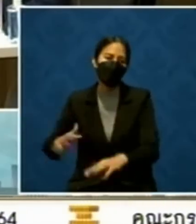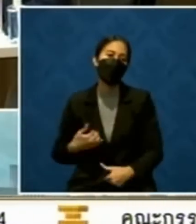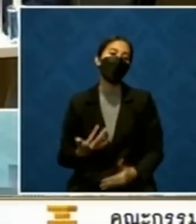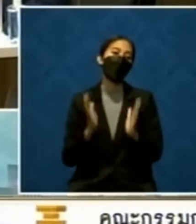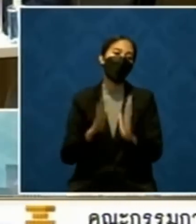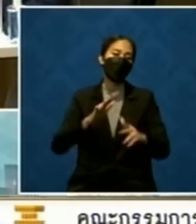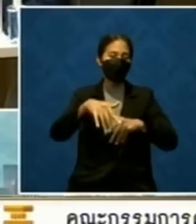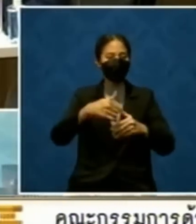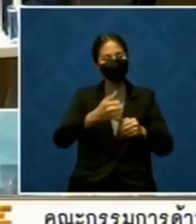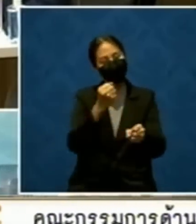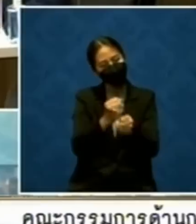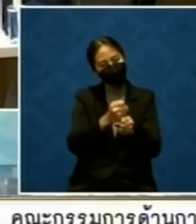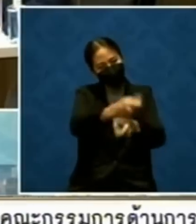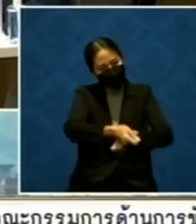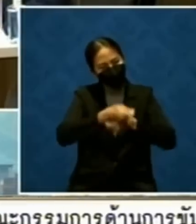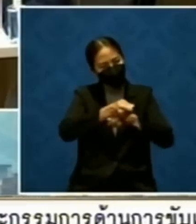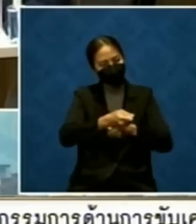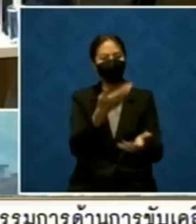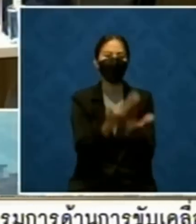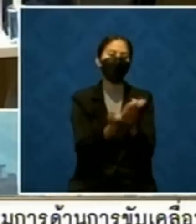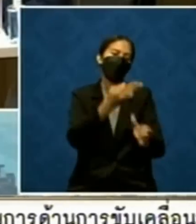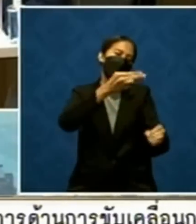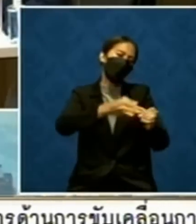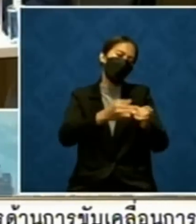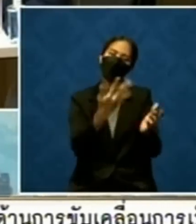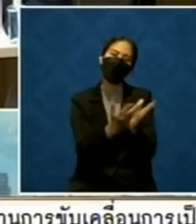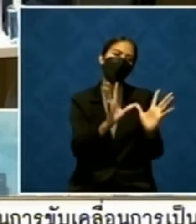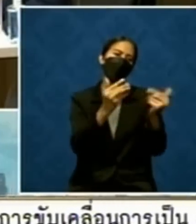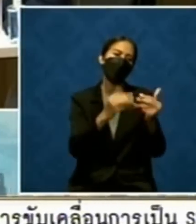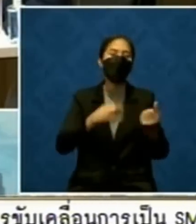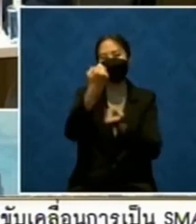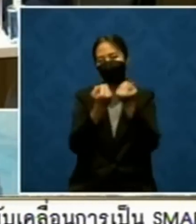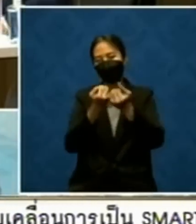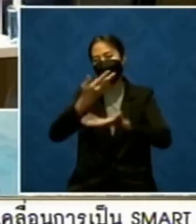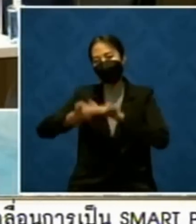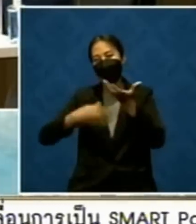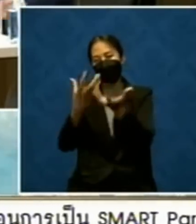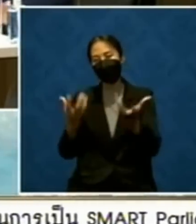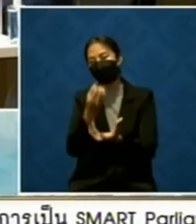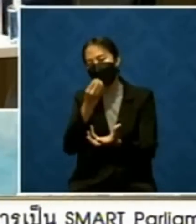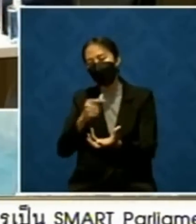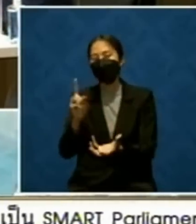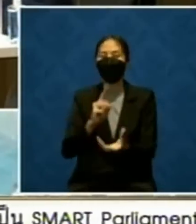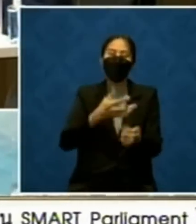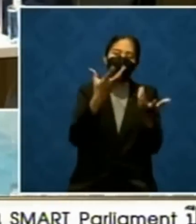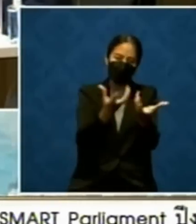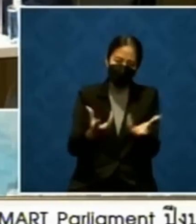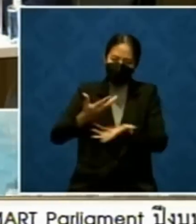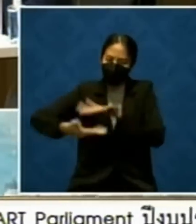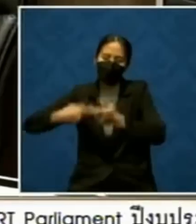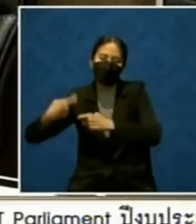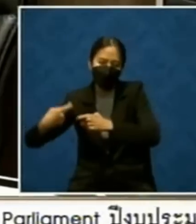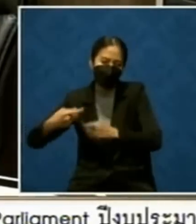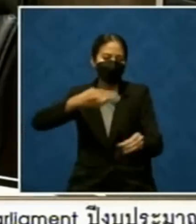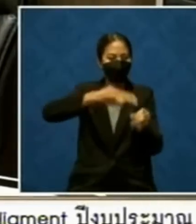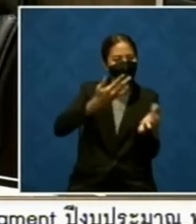็เติน้มาดีเซล 2,000 สองวนกหมดแล้รถพมพวกก็โดนทคาพลังงานทั้ของที่ขายยากมากขึ้นอี